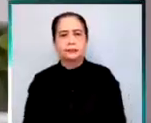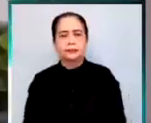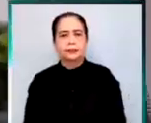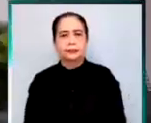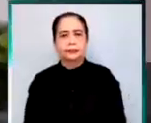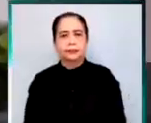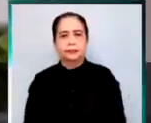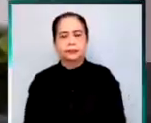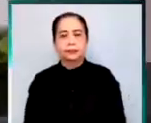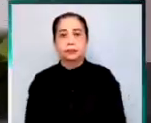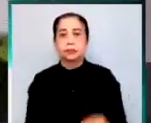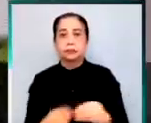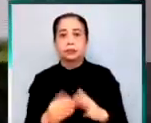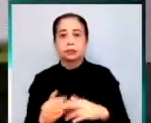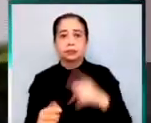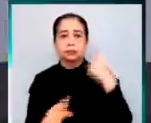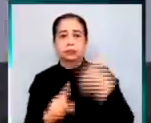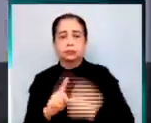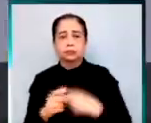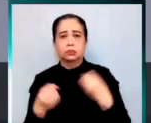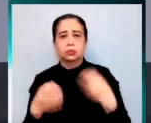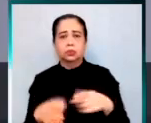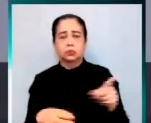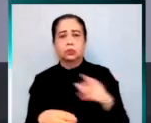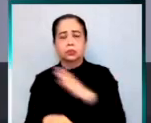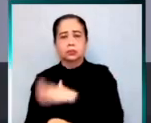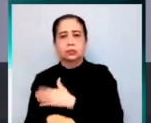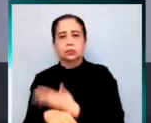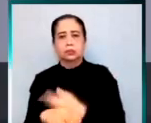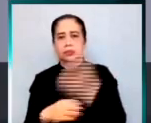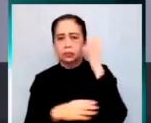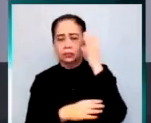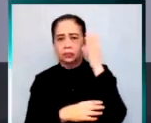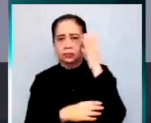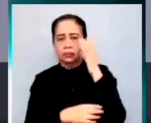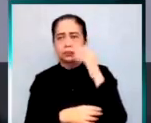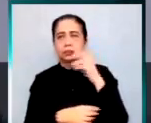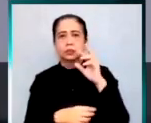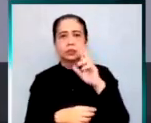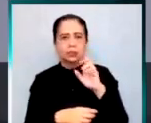Higit isang buwan nang nawawala ang anak niyang si Clarence o Renren.